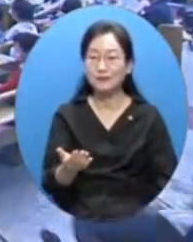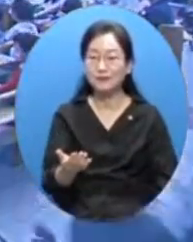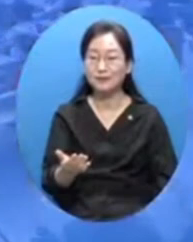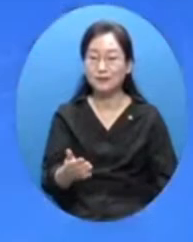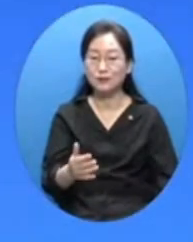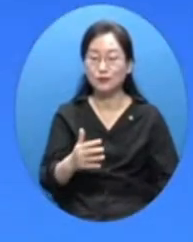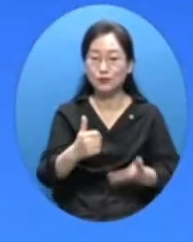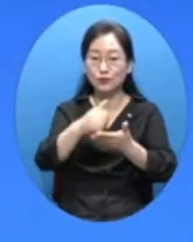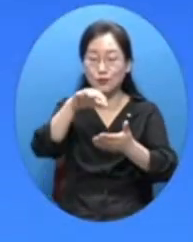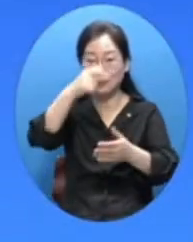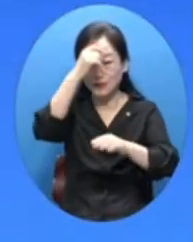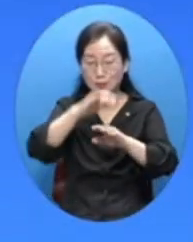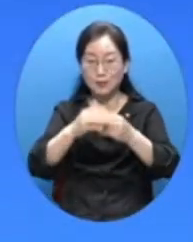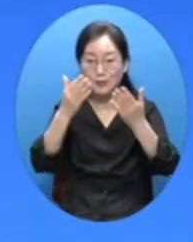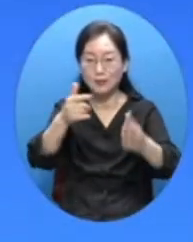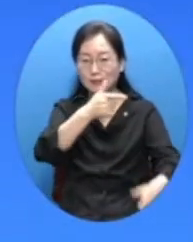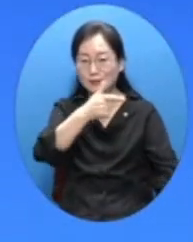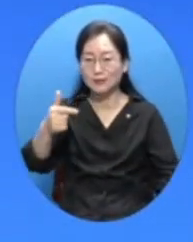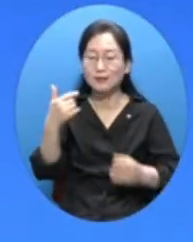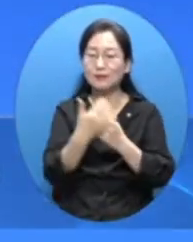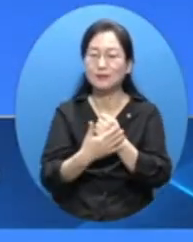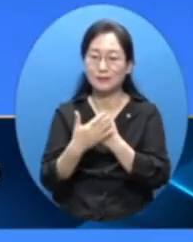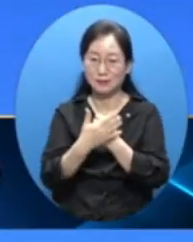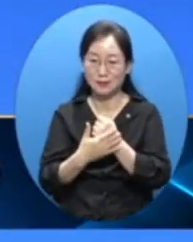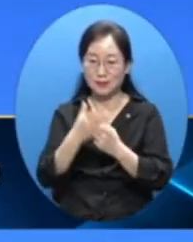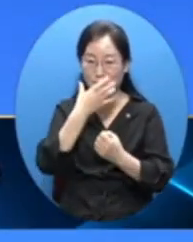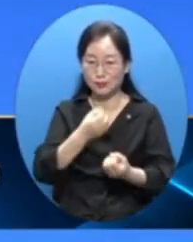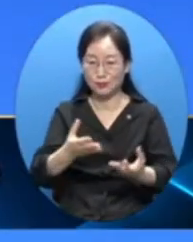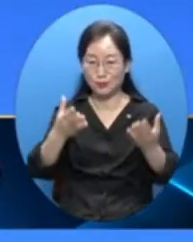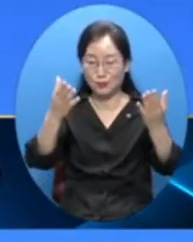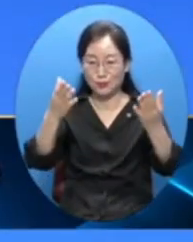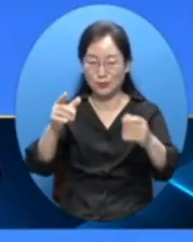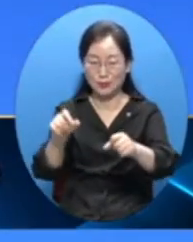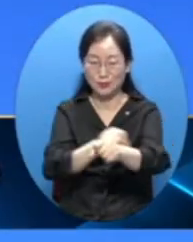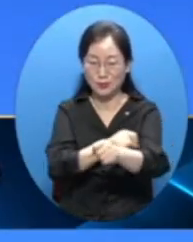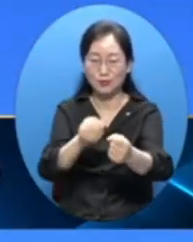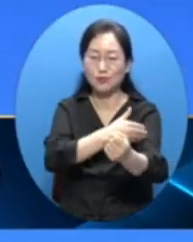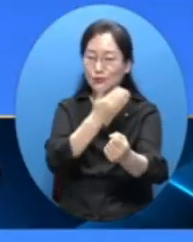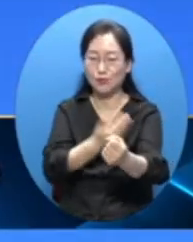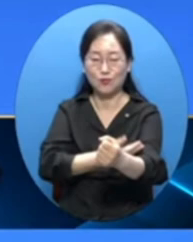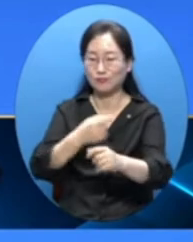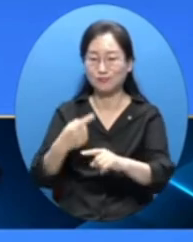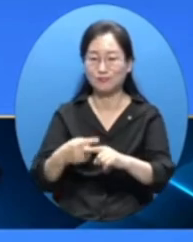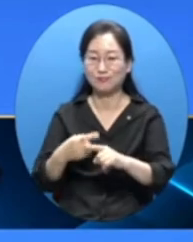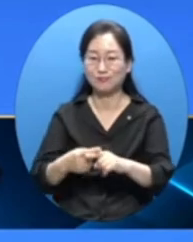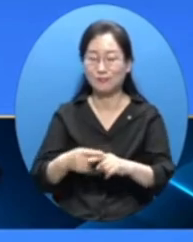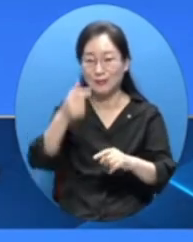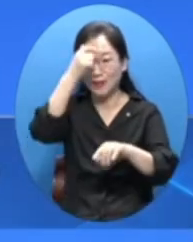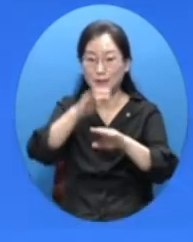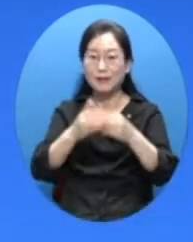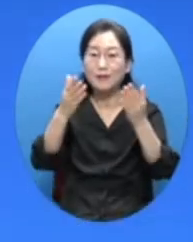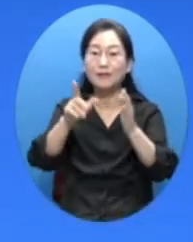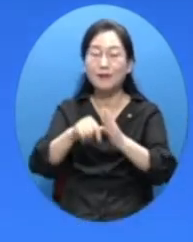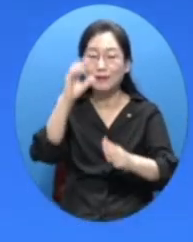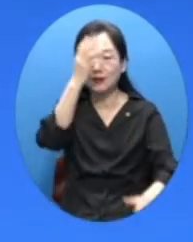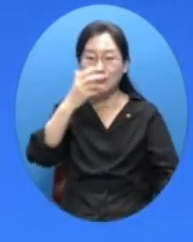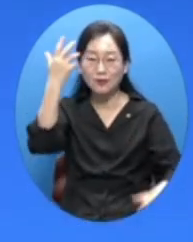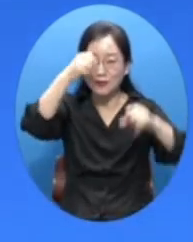우리가 주 앞에 예배드리는 것은 큰 은혜요 축복이요 특권인 것입니다. 예배드릴 때 성령이